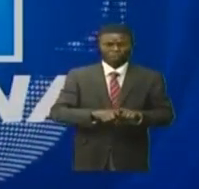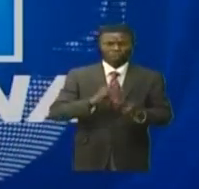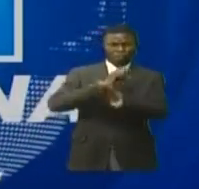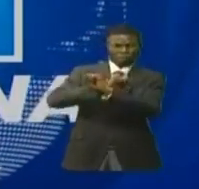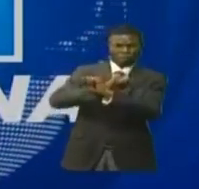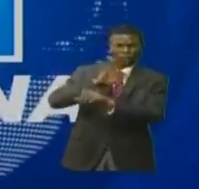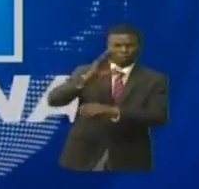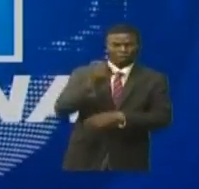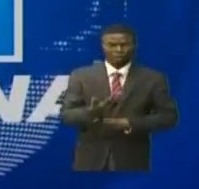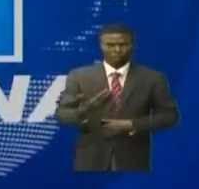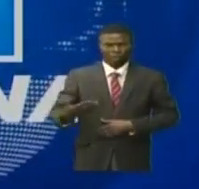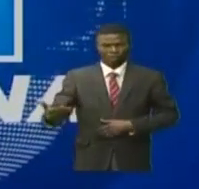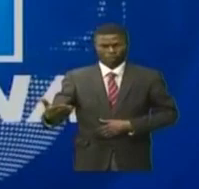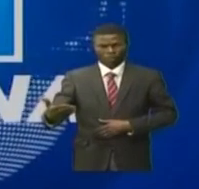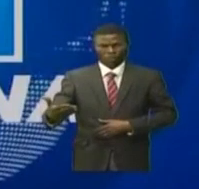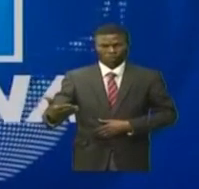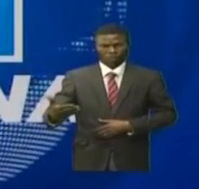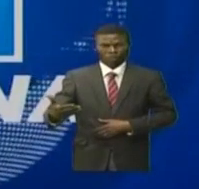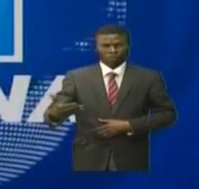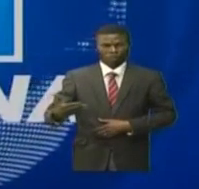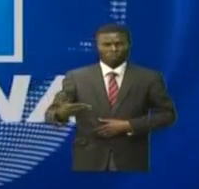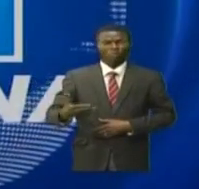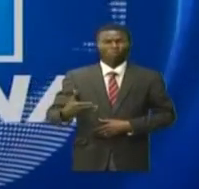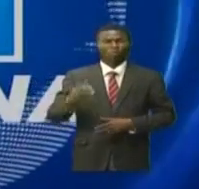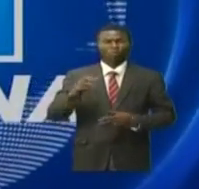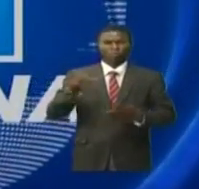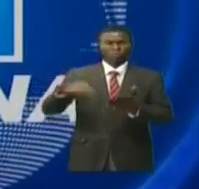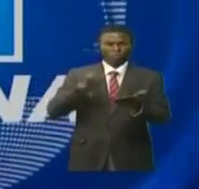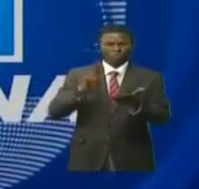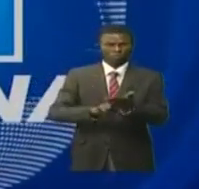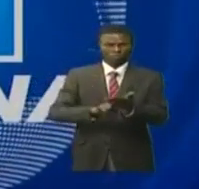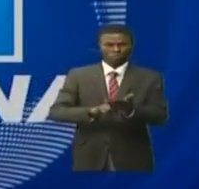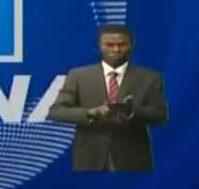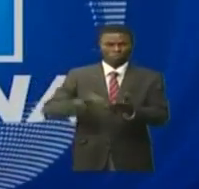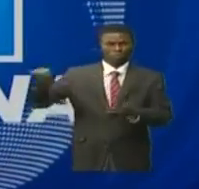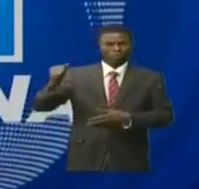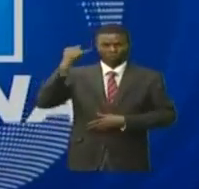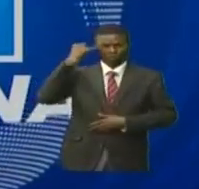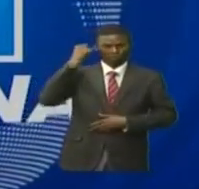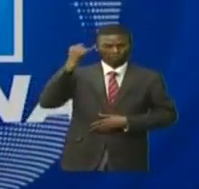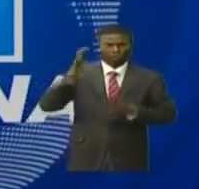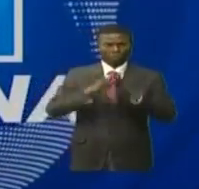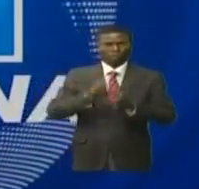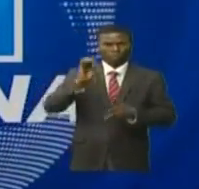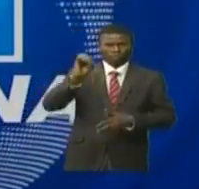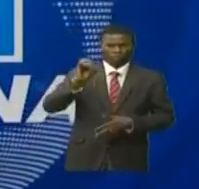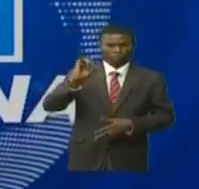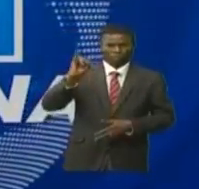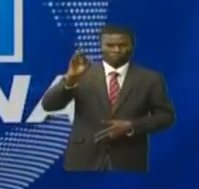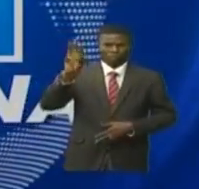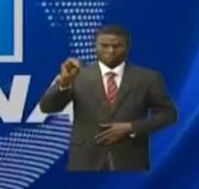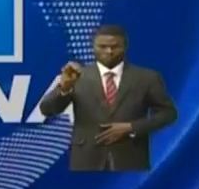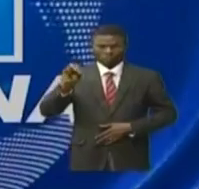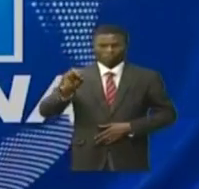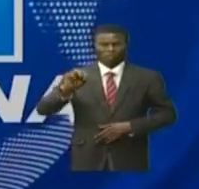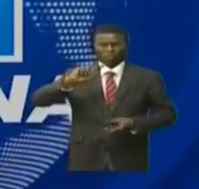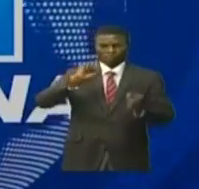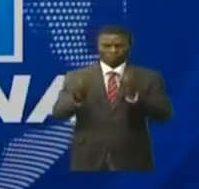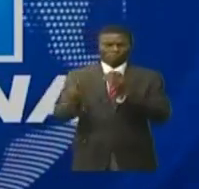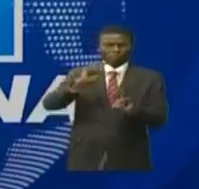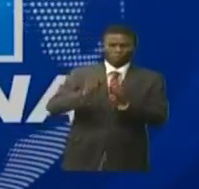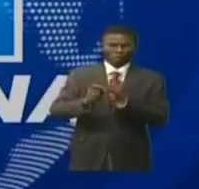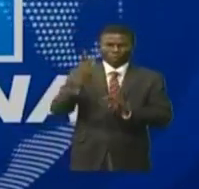bien des notes ont été signées entre le Japon et l'OIM pour élargir des modèles de